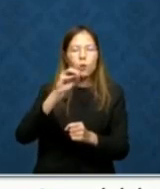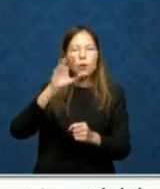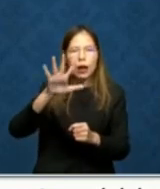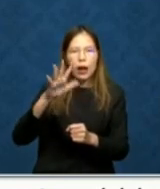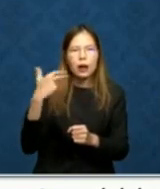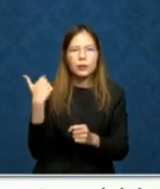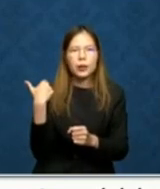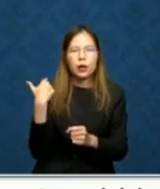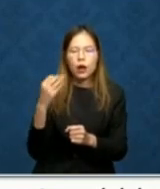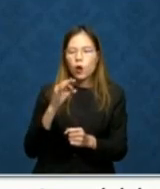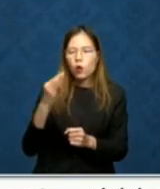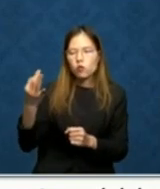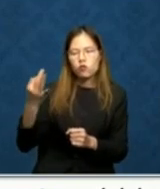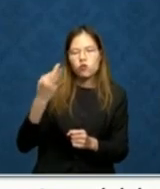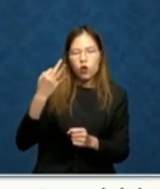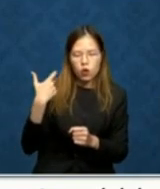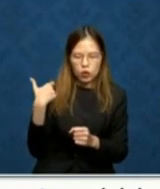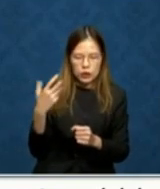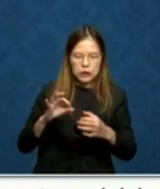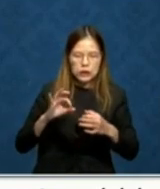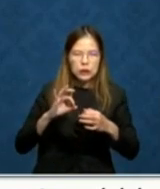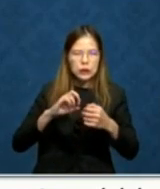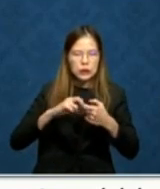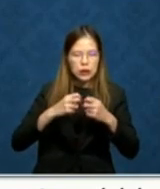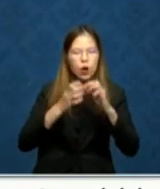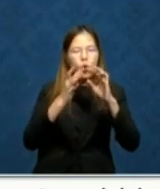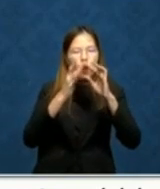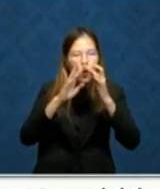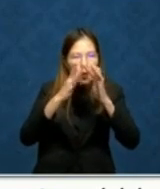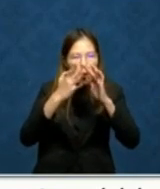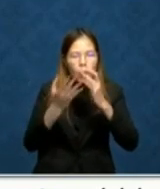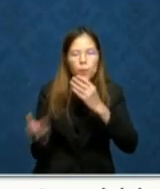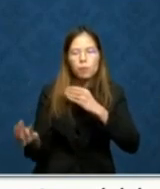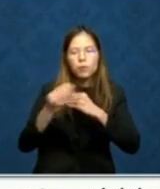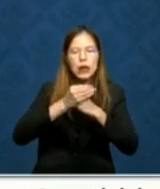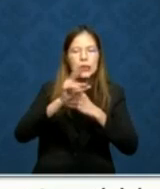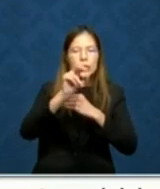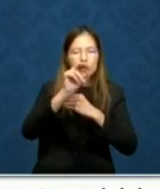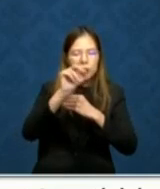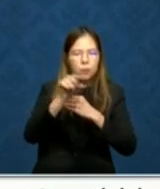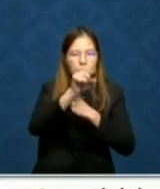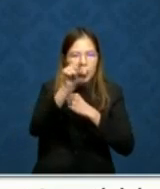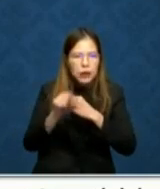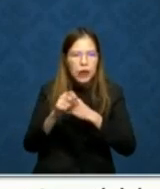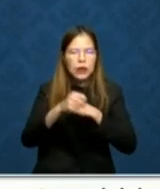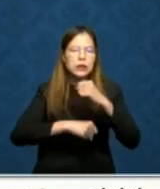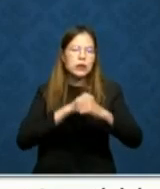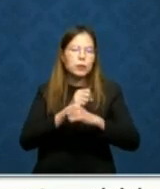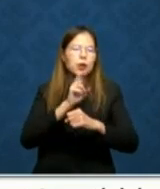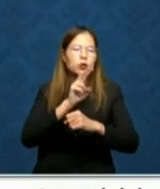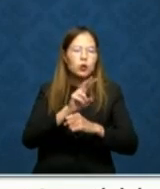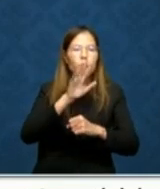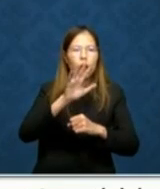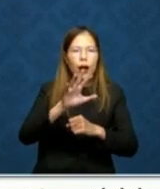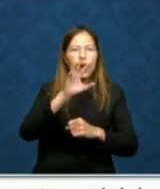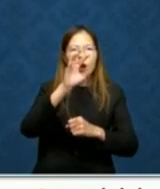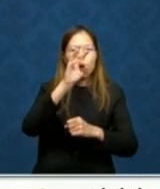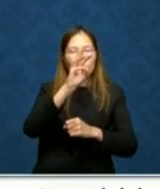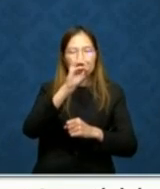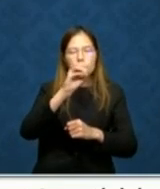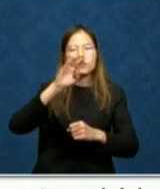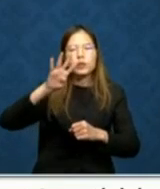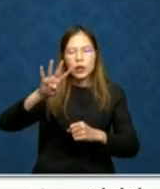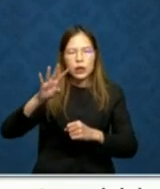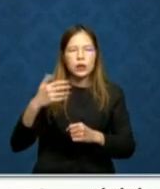2565มีการร้องเรียนเรื่องการคุกคามทางเพศออนไลน์เพิ่มขึ้นกว่า 30% เมื่อเทียบกับปี2564